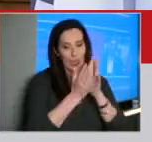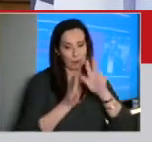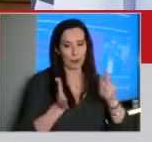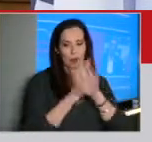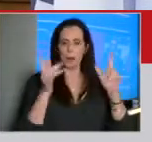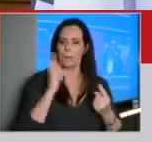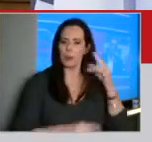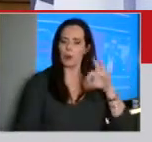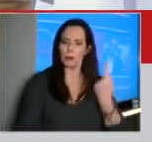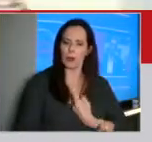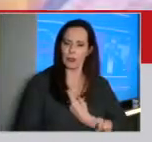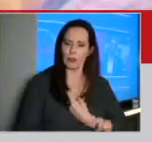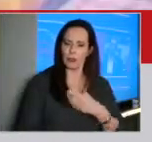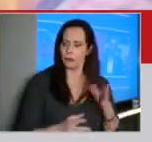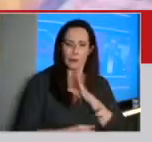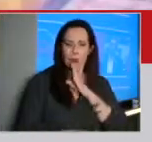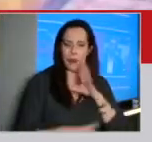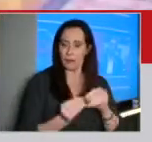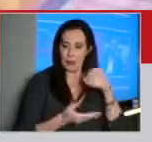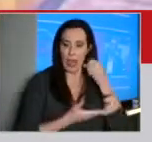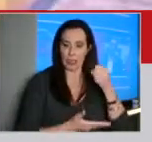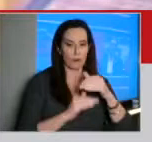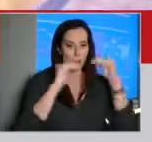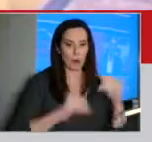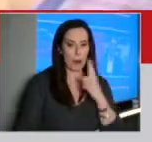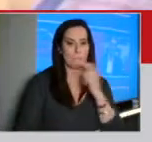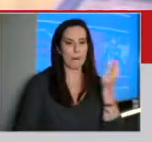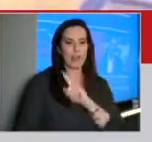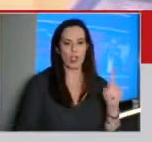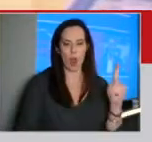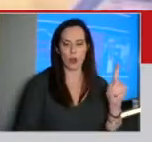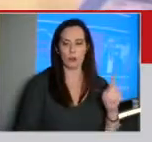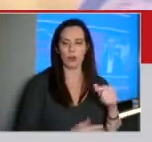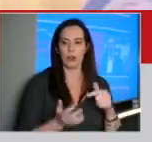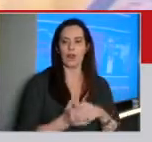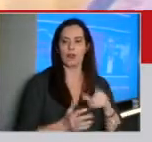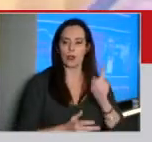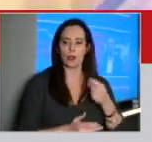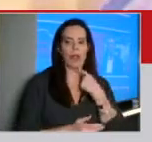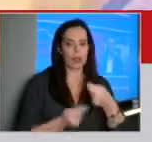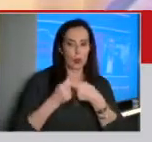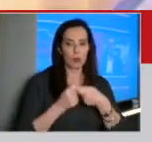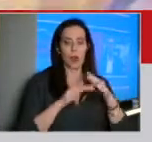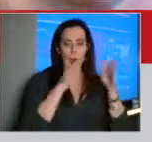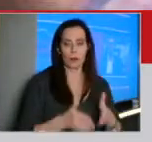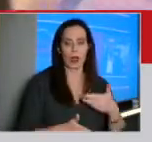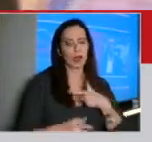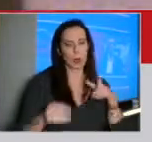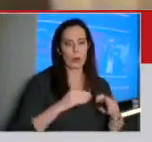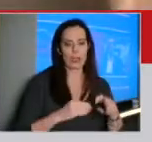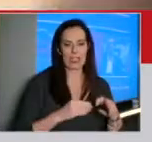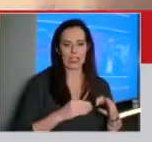2018, פתאום נמצא את עצמנו מול שוקת שבורה. עם תקציב מופחת של 100 מיליון שקלים, ועם צורך להודיע לאיגודים ולגופים, אנחנו מקצצים